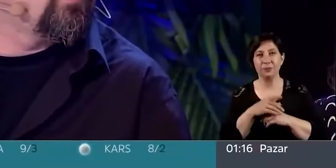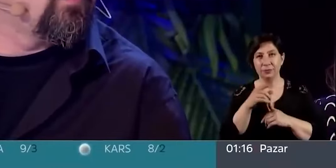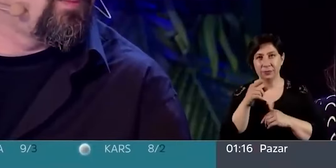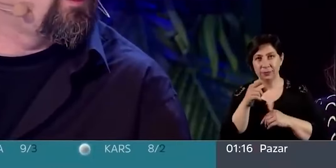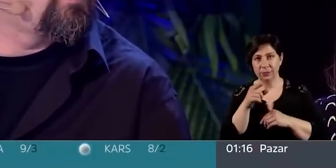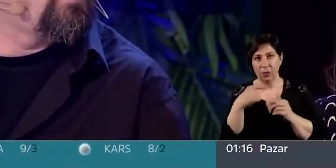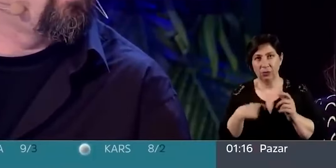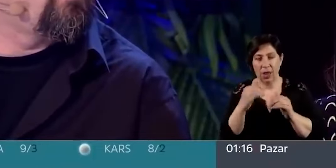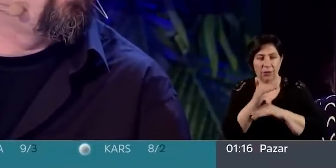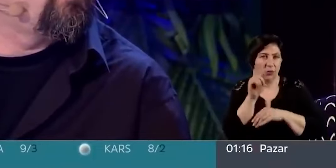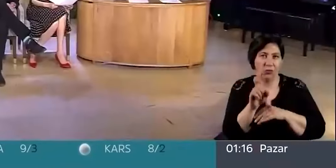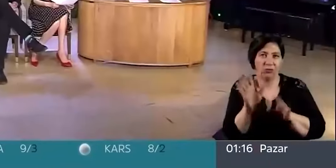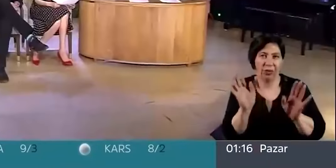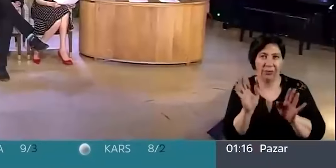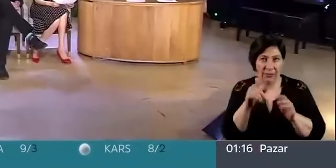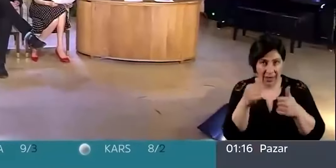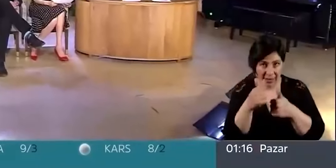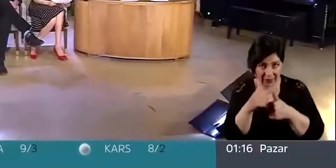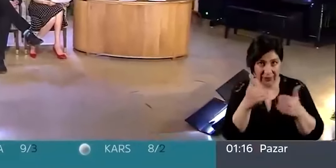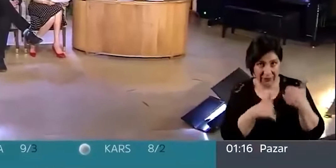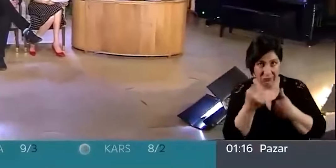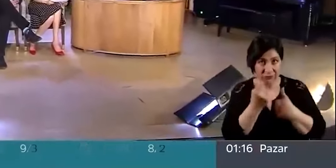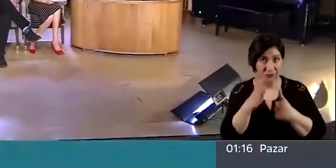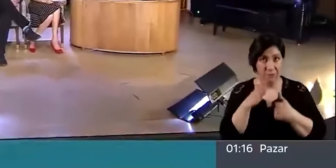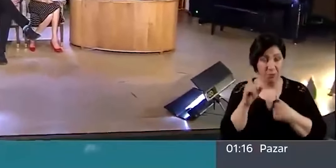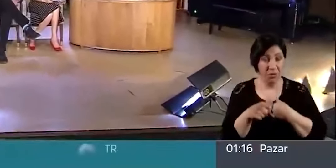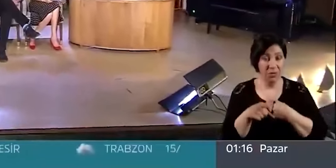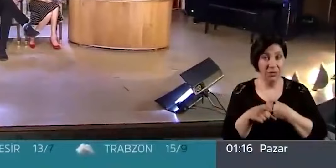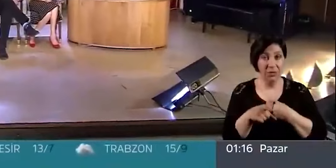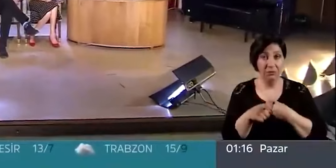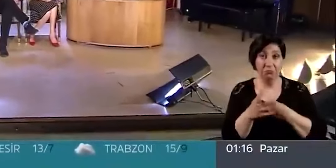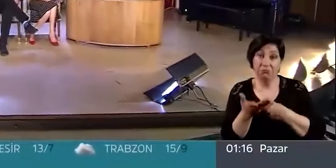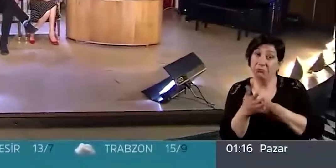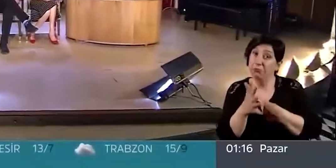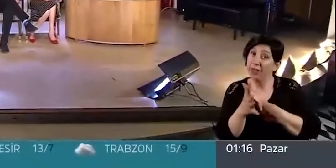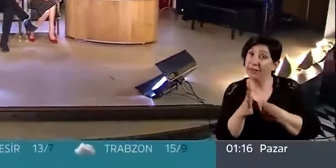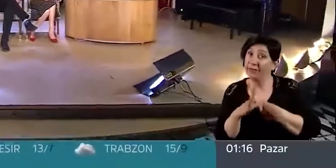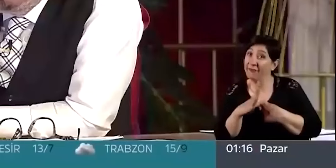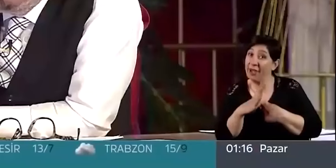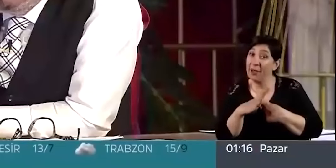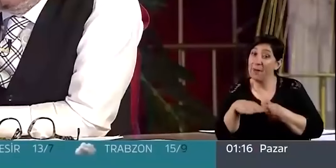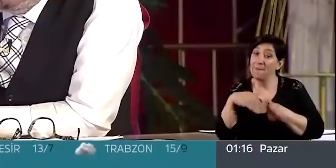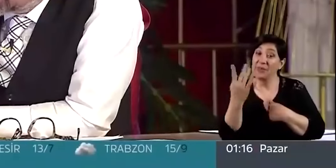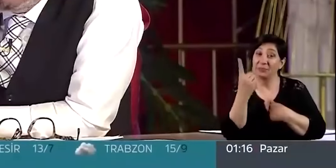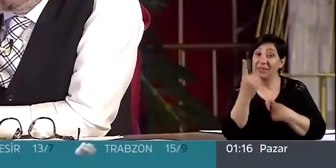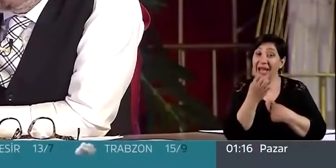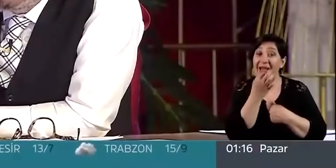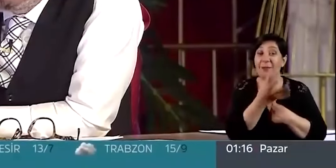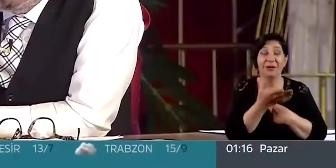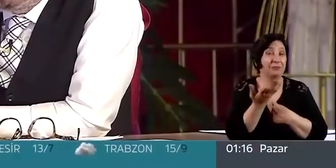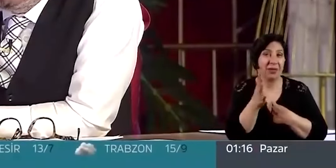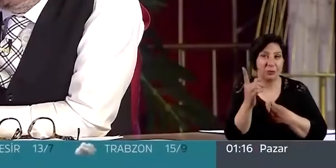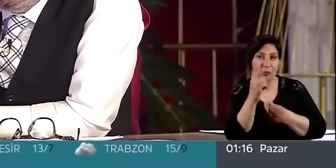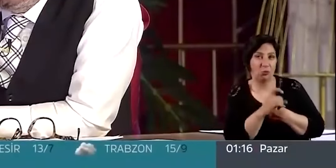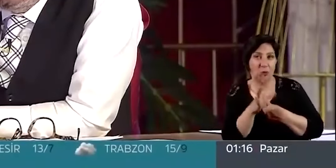özel hayatını sormayacağım ama var mı öyle bir şey yani? Belki de belki başka bir şeyin ucunda sen